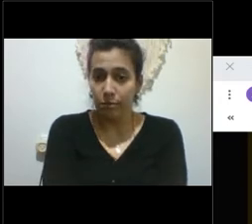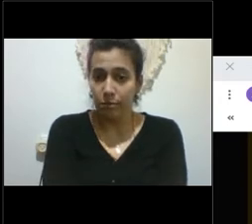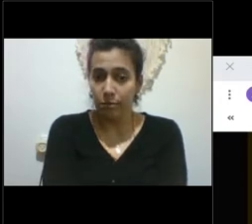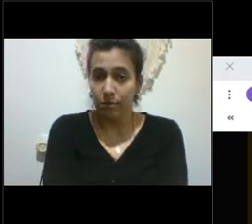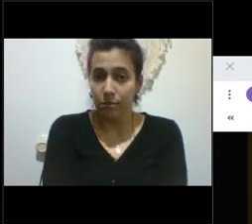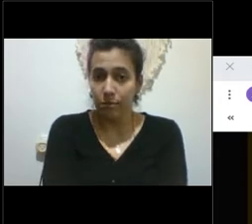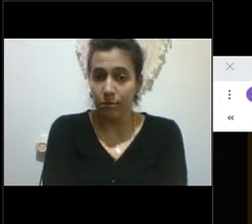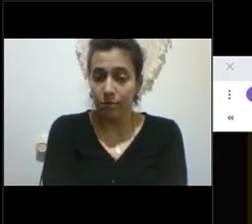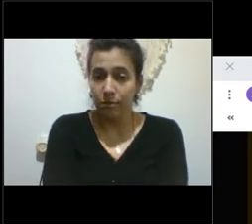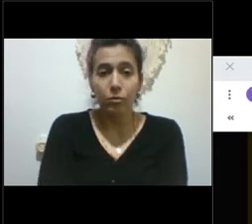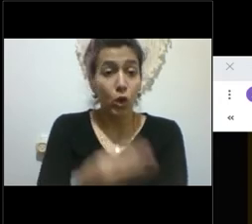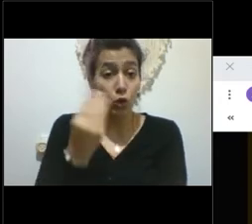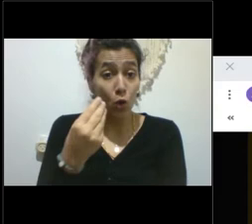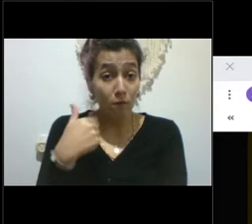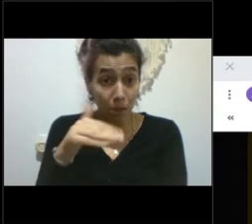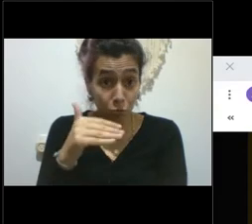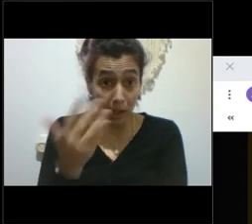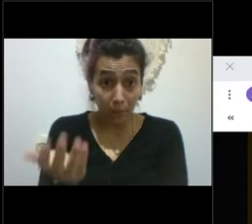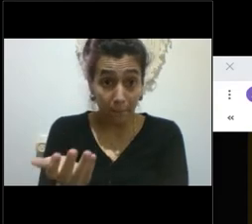חבר'ה? טוב, נמשיך הלאה, ניר?